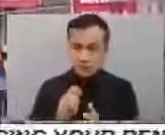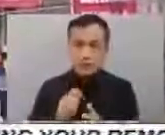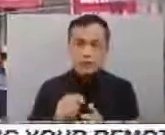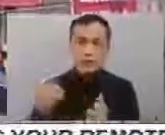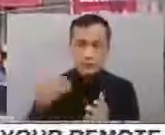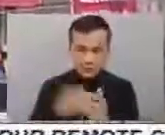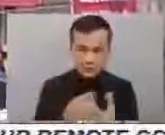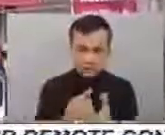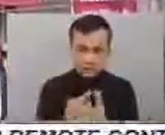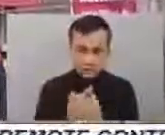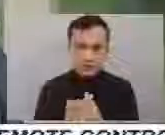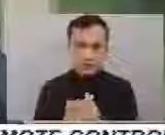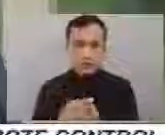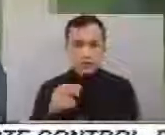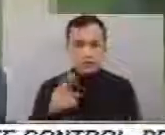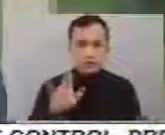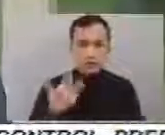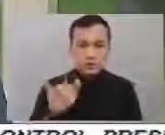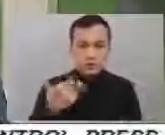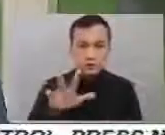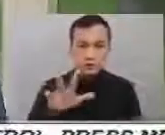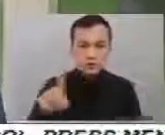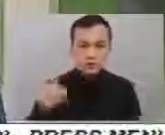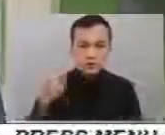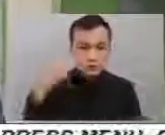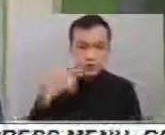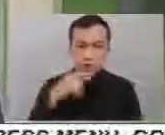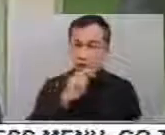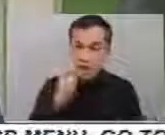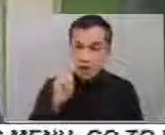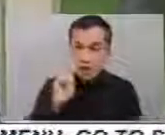Mula rito sa PTV Davao, Julius Pakot para sa Bayan.